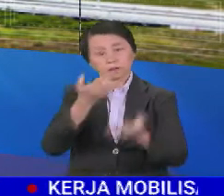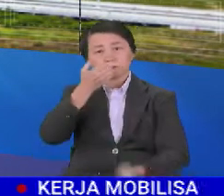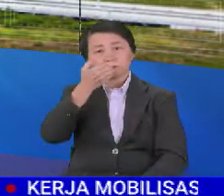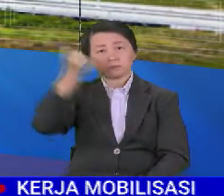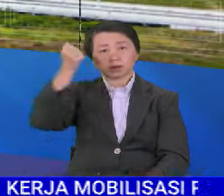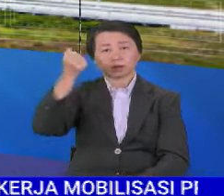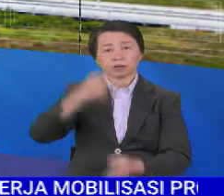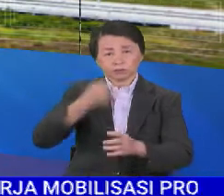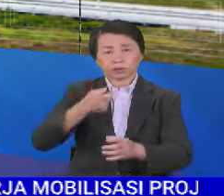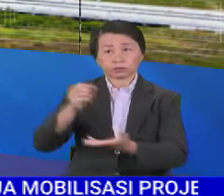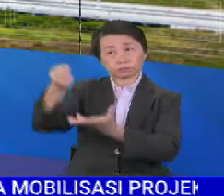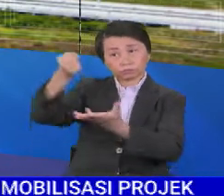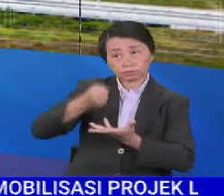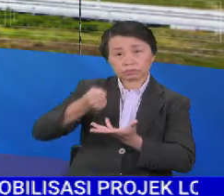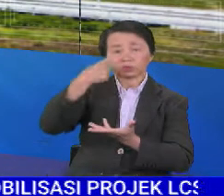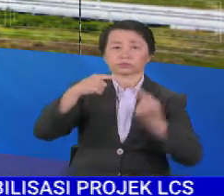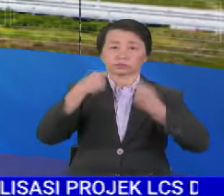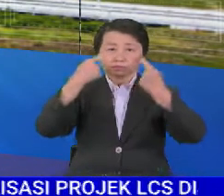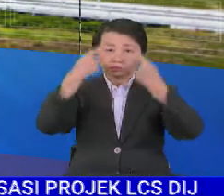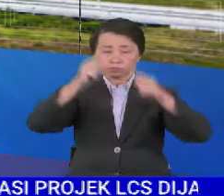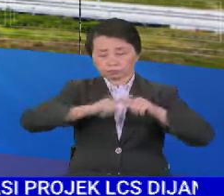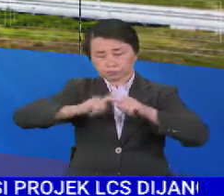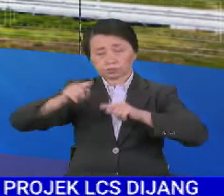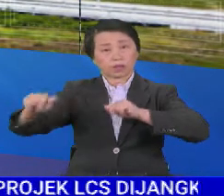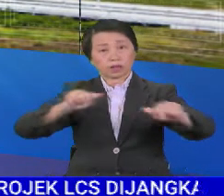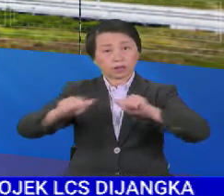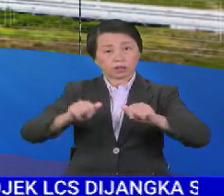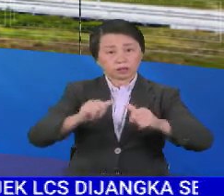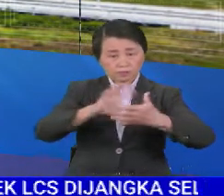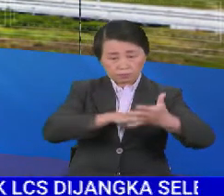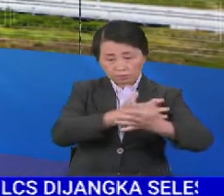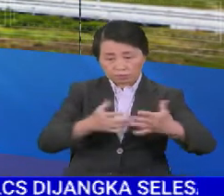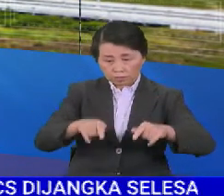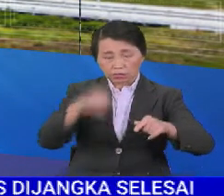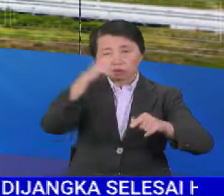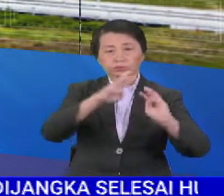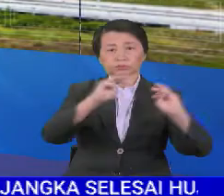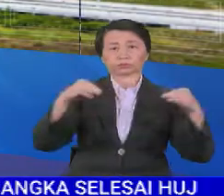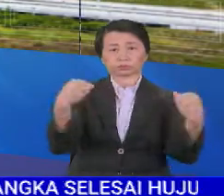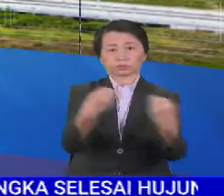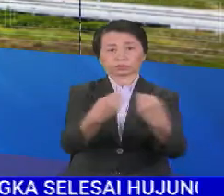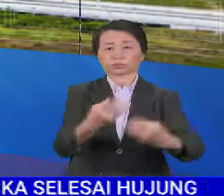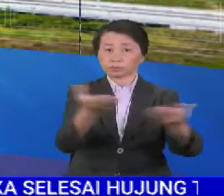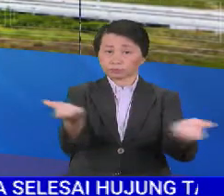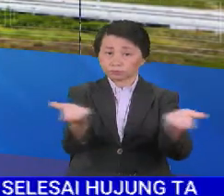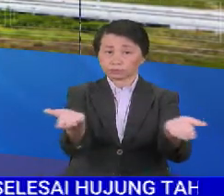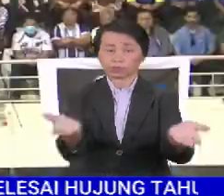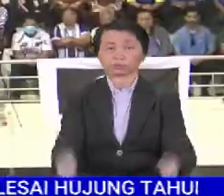dari segi peruntukan bagi mencari ikan berbagai Activity yang dirangkai khusus untuk masyarakat setempat